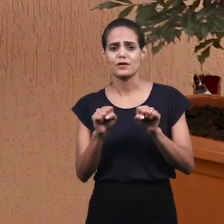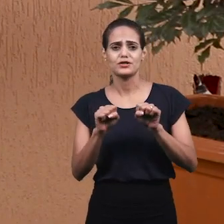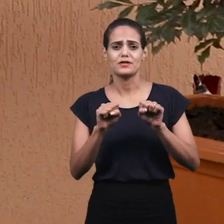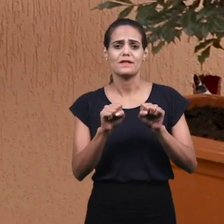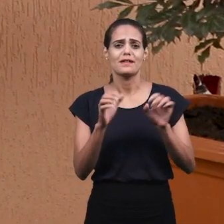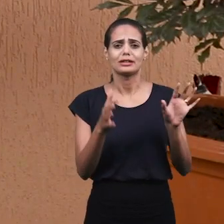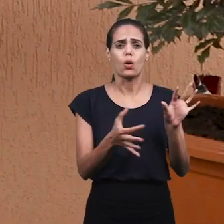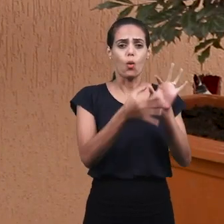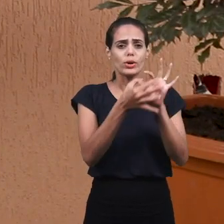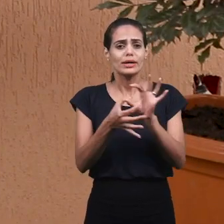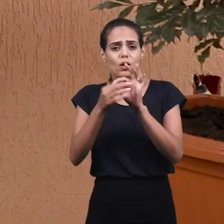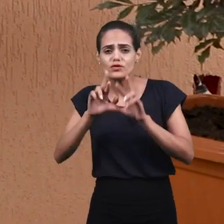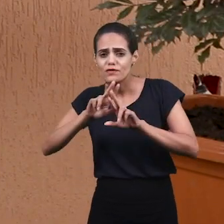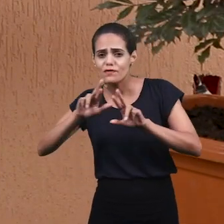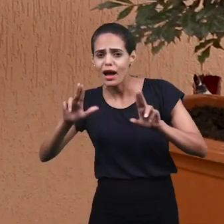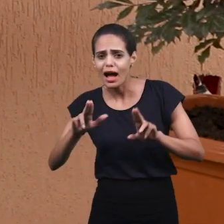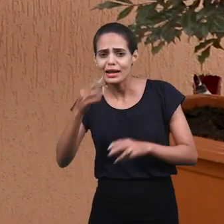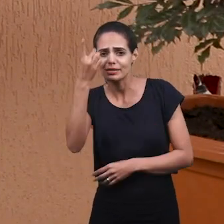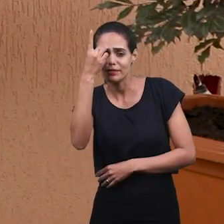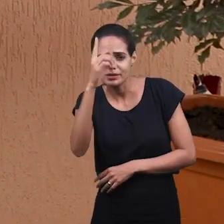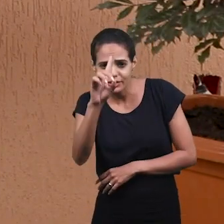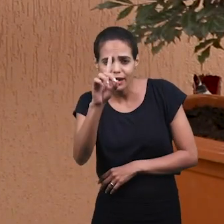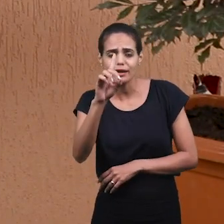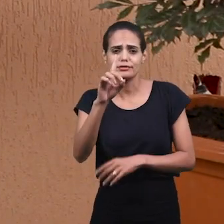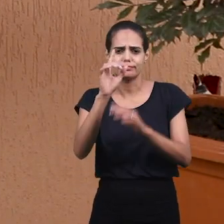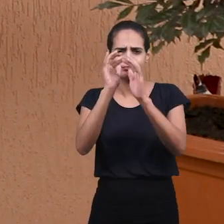Et ce qui se passe avec une association